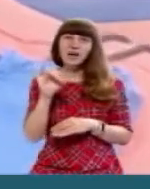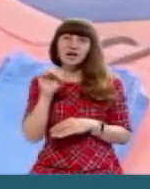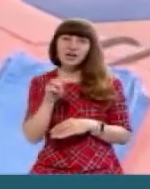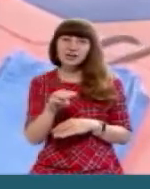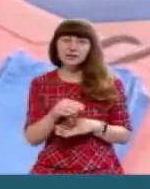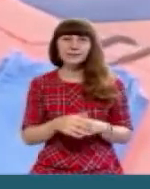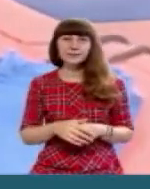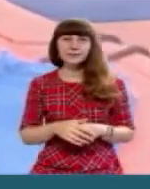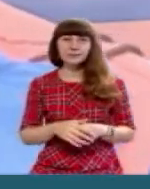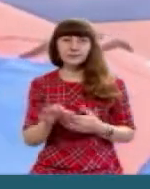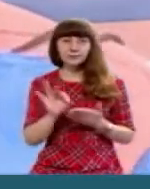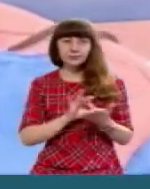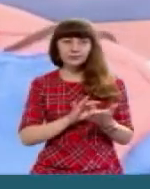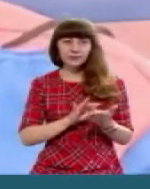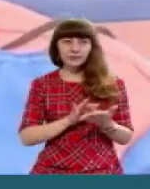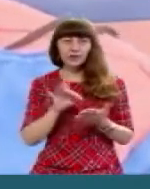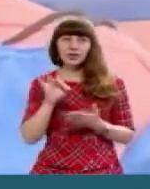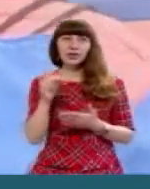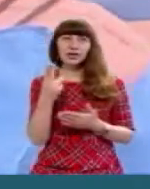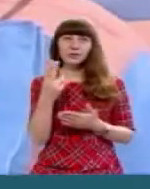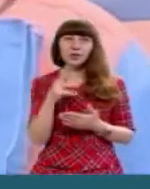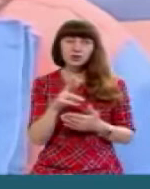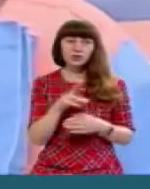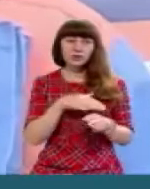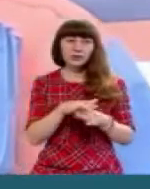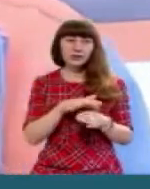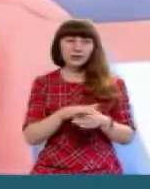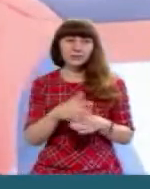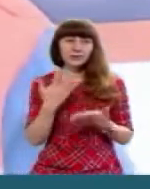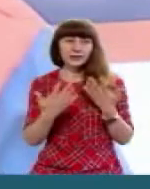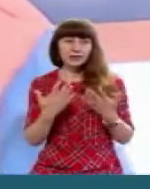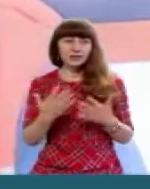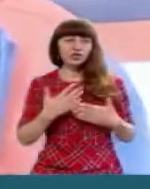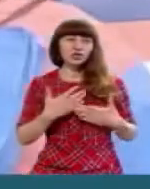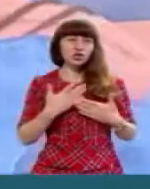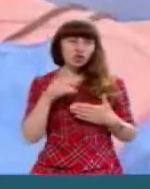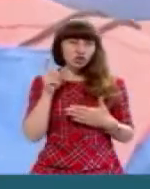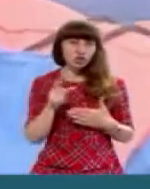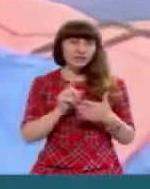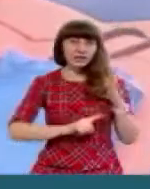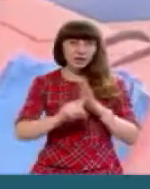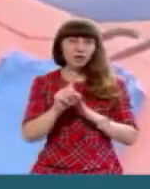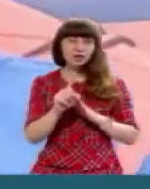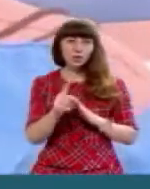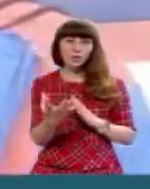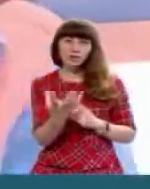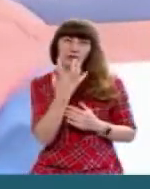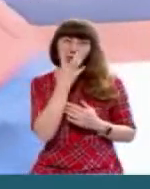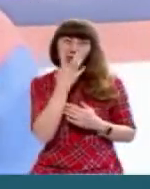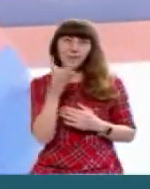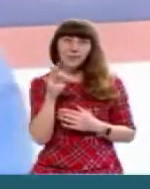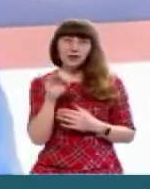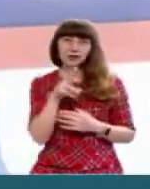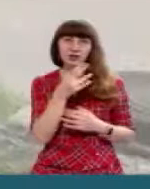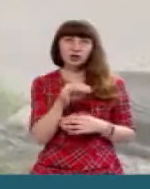сразу тоже реанимацию проводим если он задышал например у нас подключаем аппарат кислородные сразу